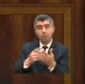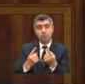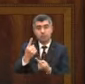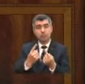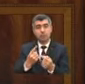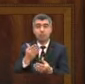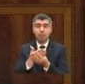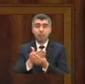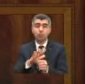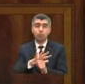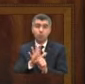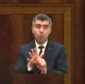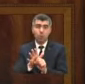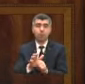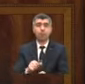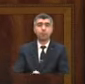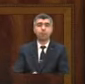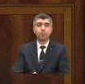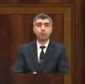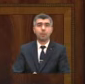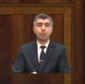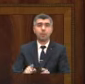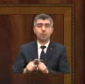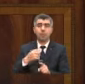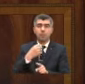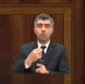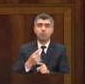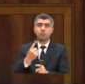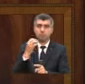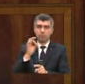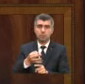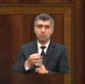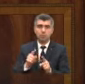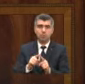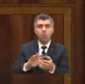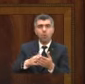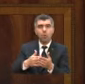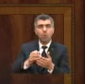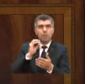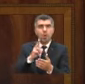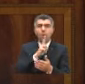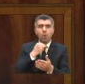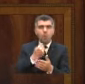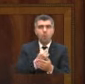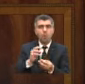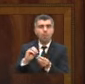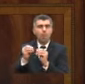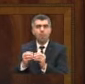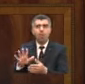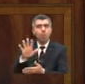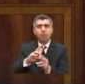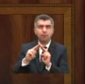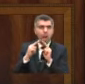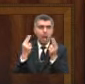الجائحة. إلا بغيتوا حتى حنا تحولنا الجائحة، حتى حنا نتحملوا، هذه الحكومة مسؤولة حتى على ثقب الأوزون وعلى جميع ما يقع في العالم.